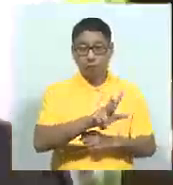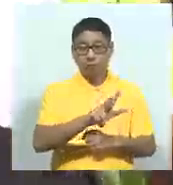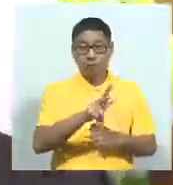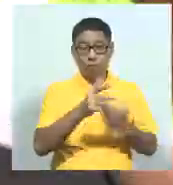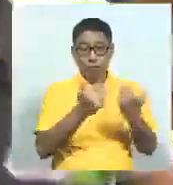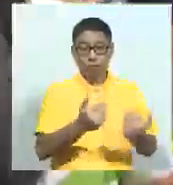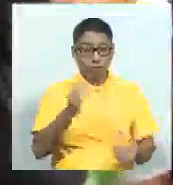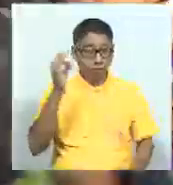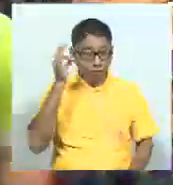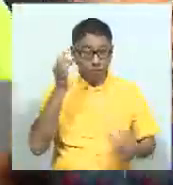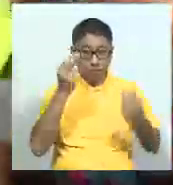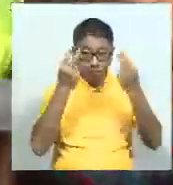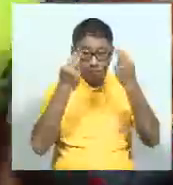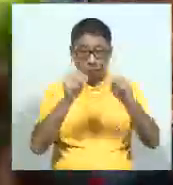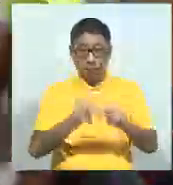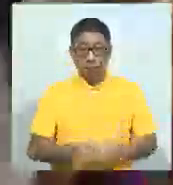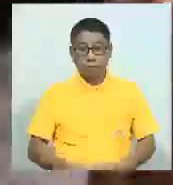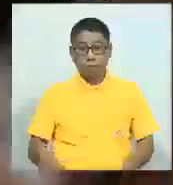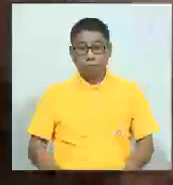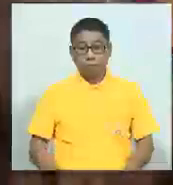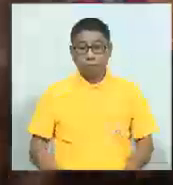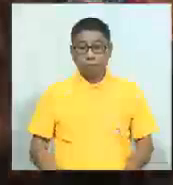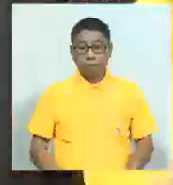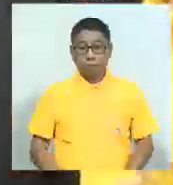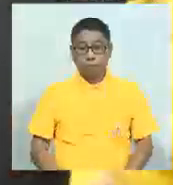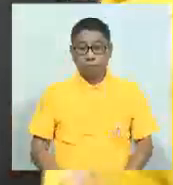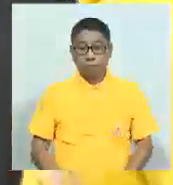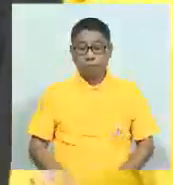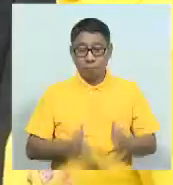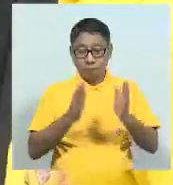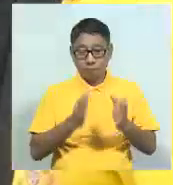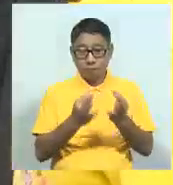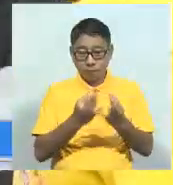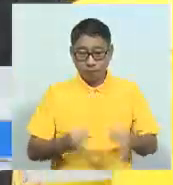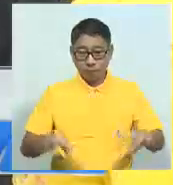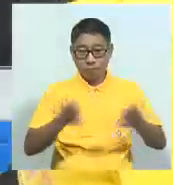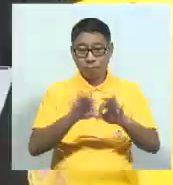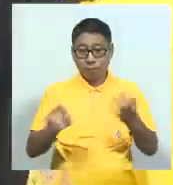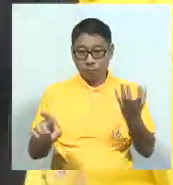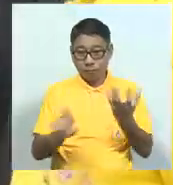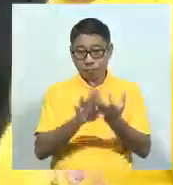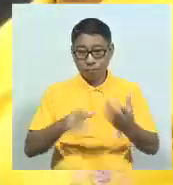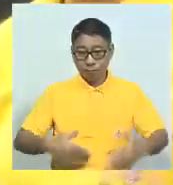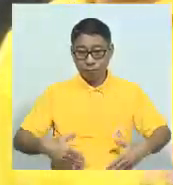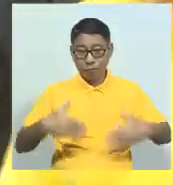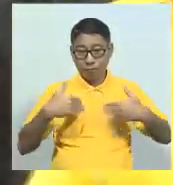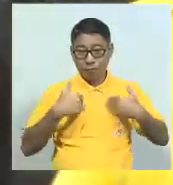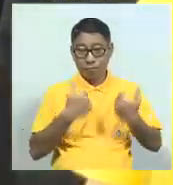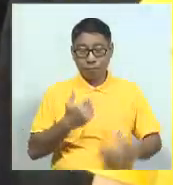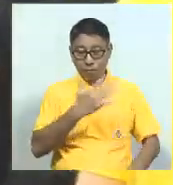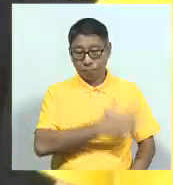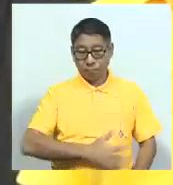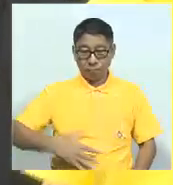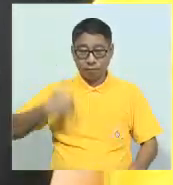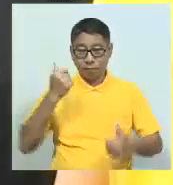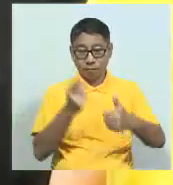ครับลองไปฟังเสียงท่านนายกดูครับ คนเราเนี่ยมันสำคัญที่สุดคือคุณภาพชีวิตใช่ไหมอันแรกก็คือสุขภาพร่างกายใ